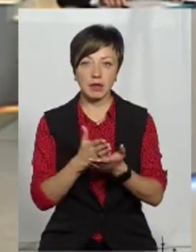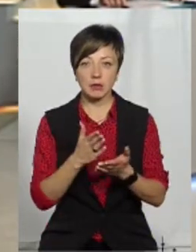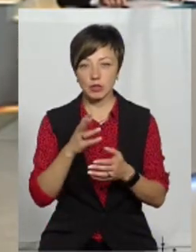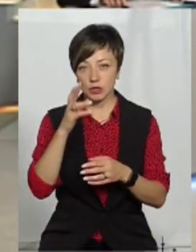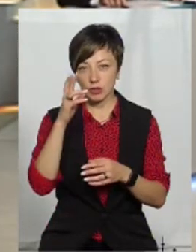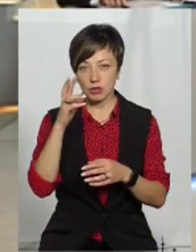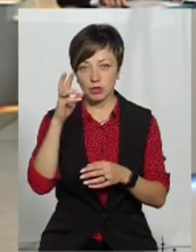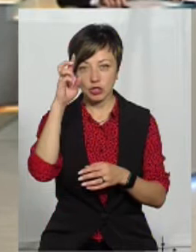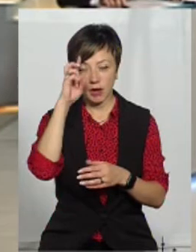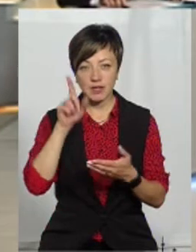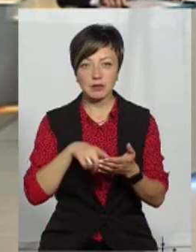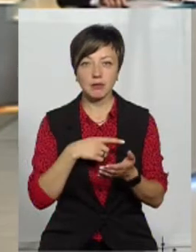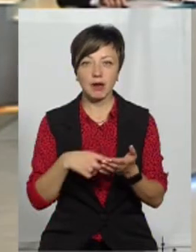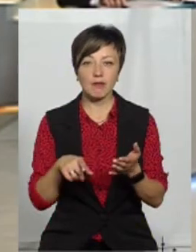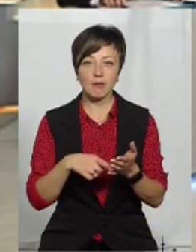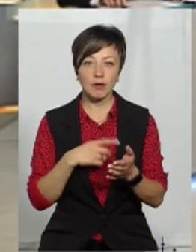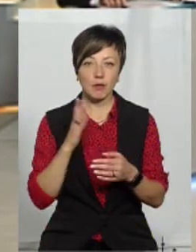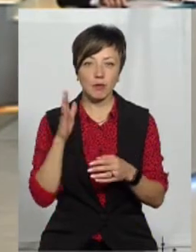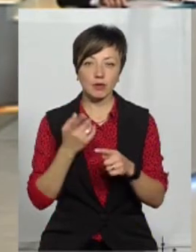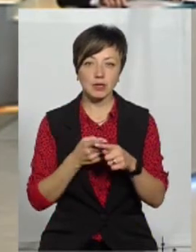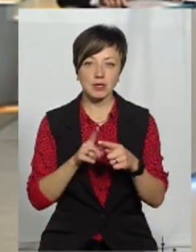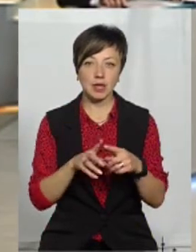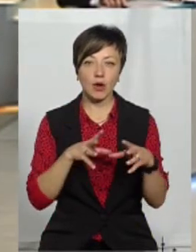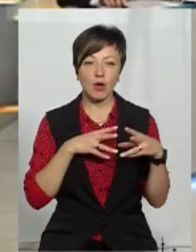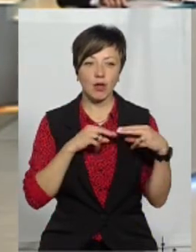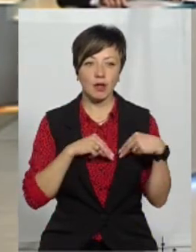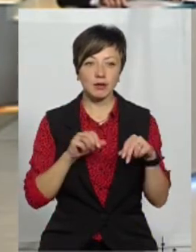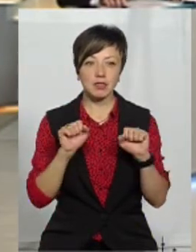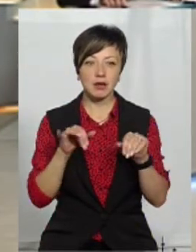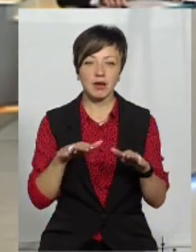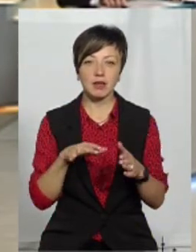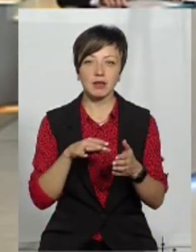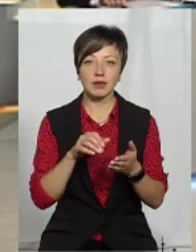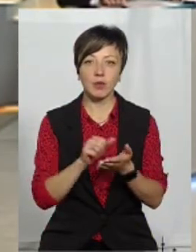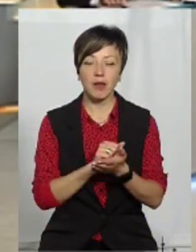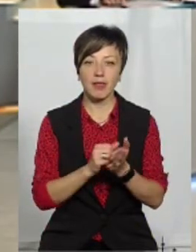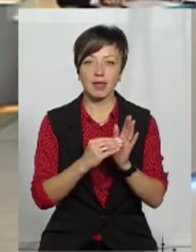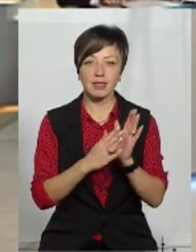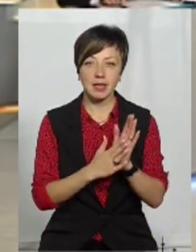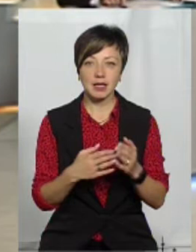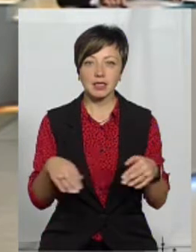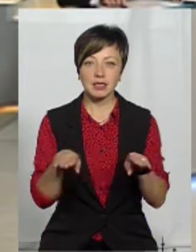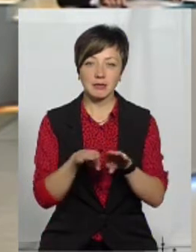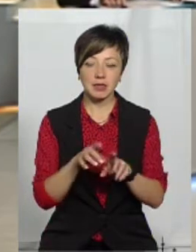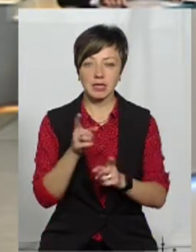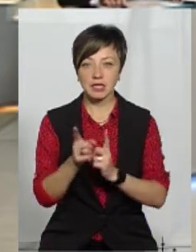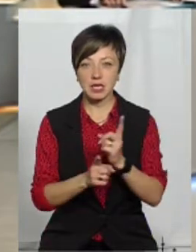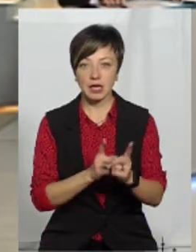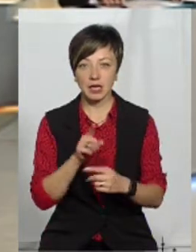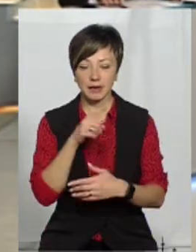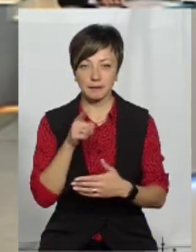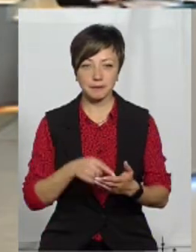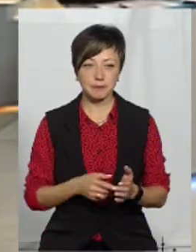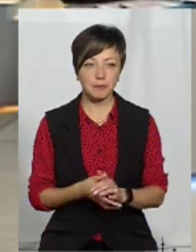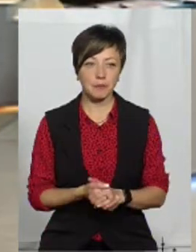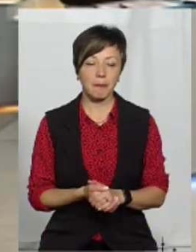держави в смартфоні, як ви бачите це майбутнє наших цих колег, які будуть здавати документи на реєстрацію, на зміни, на закриття? Я тебе